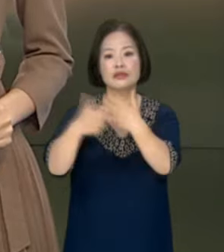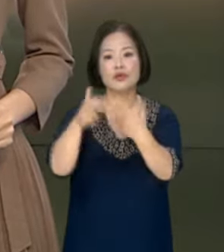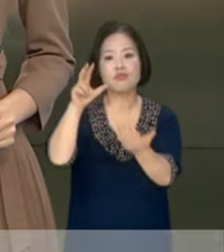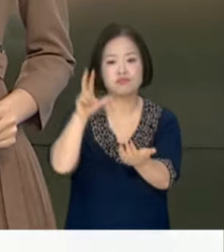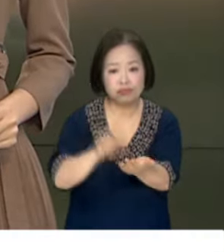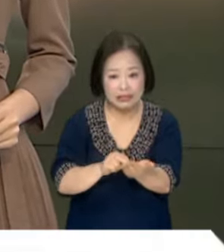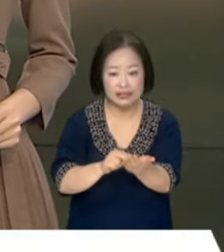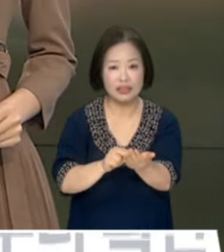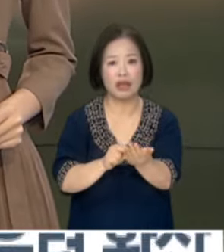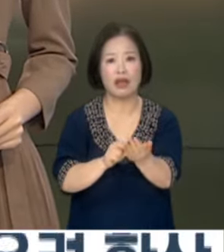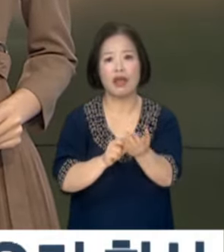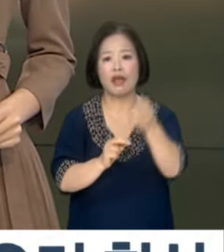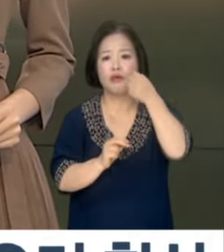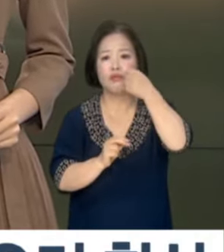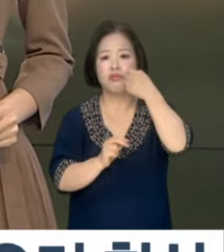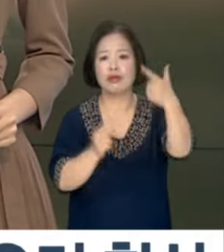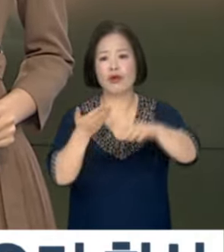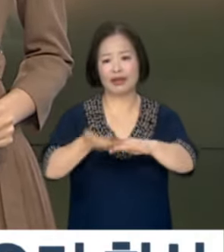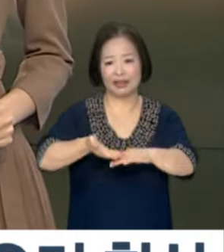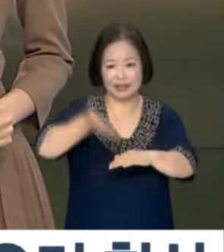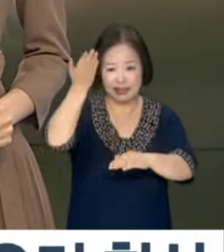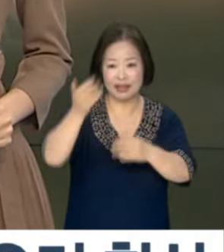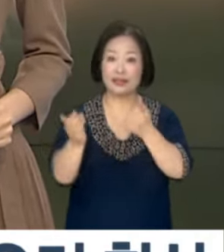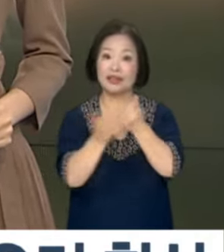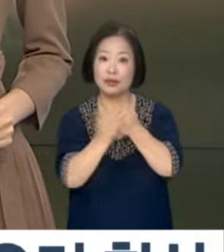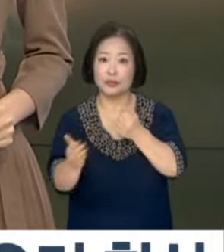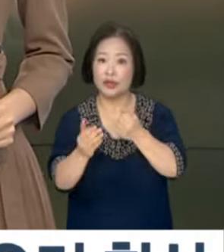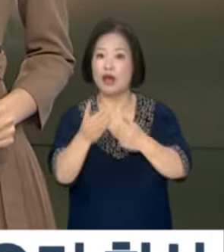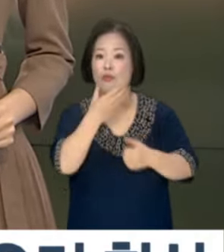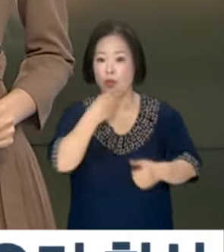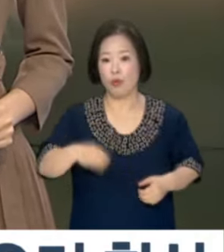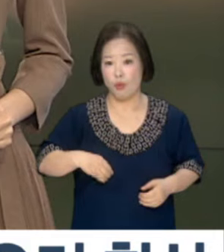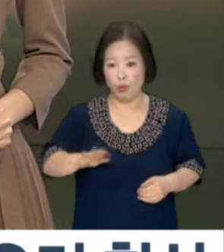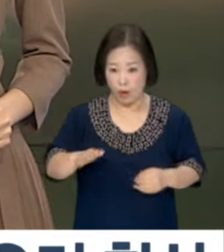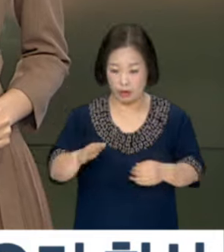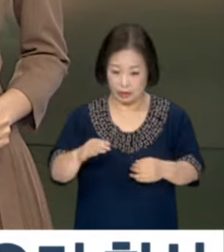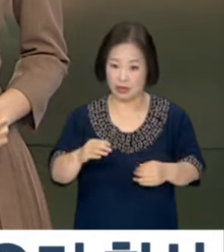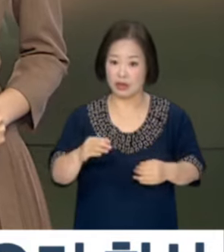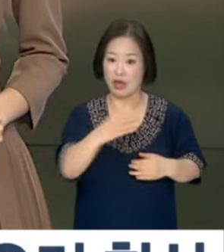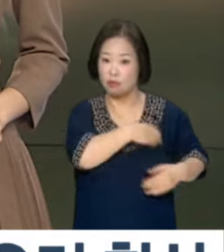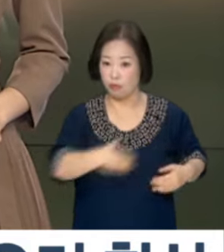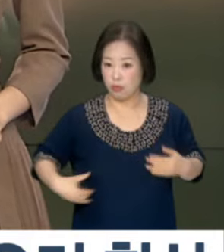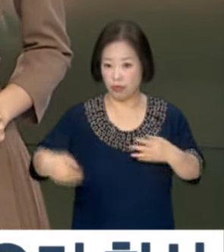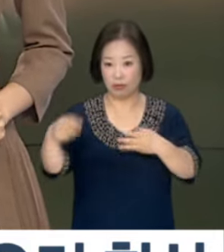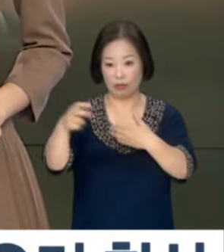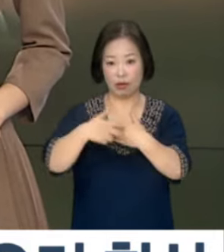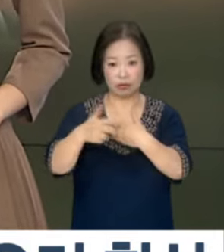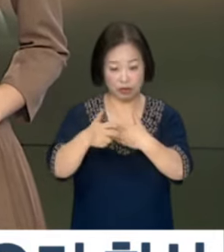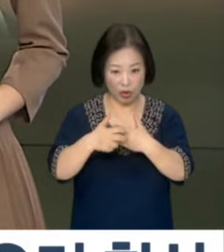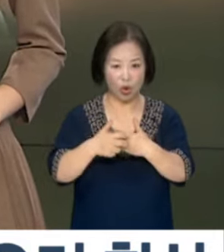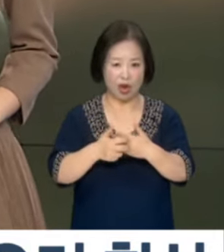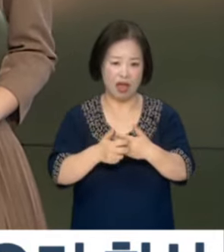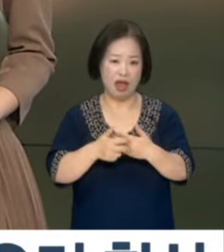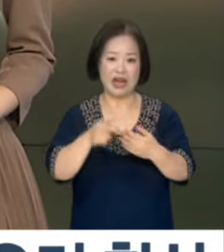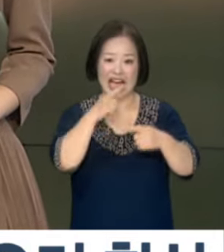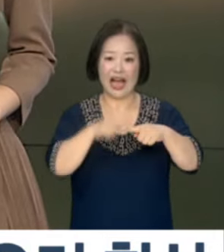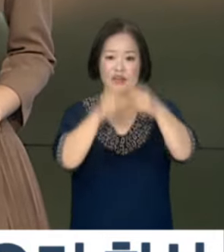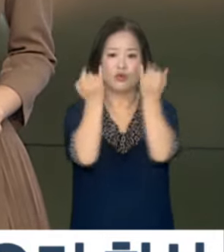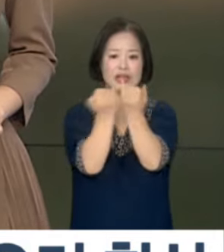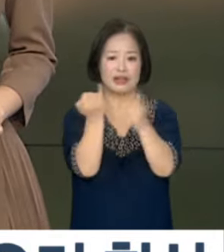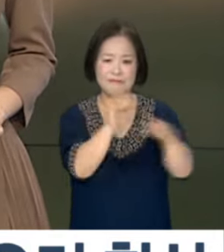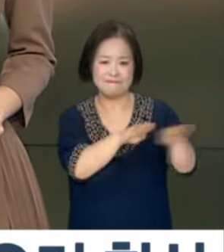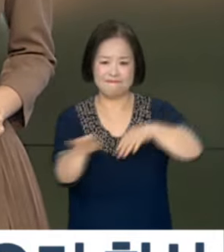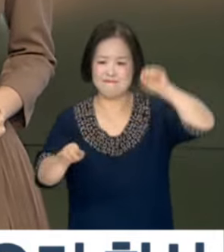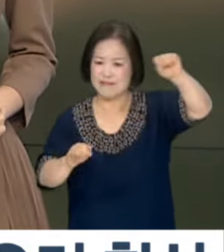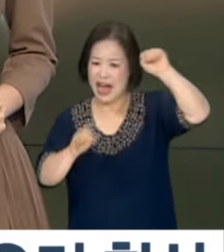의료 공백 사태가 반년째 이어지고 있는 가운데 보건 의료 노동자들도 파업을 예고했습니다 응급실 등 필수 부서의